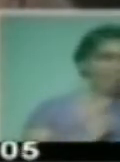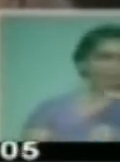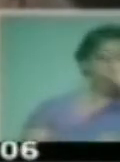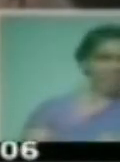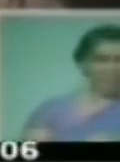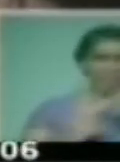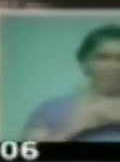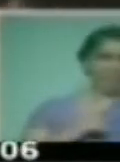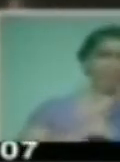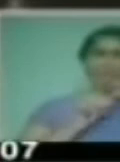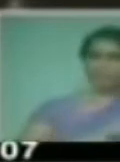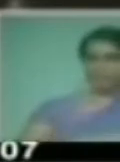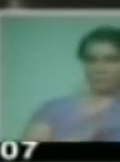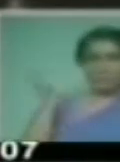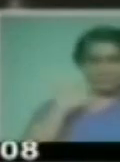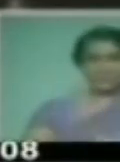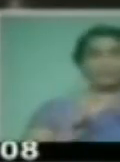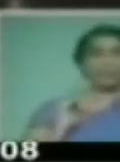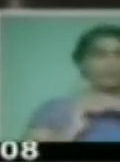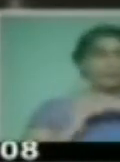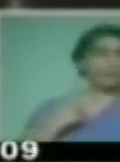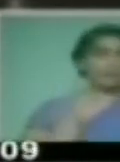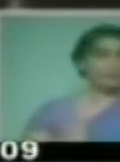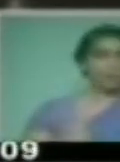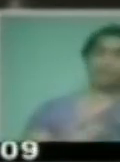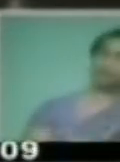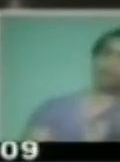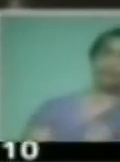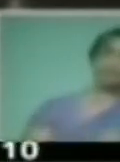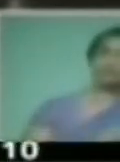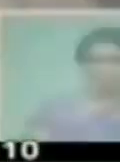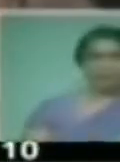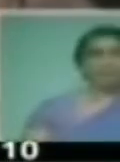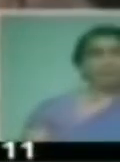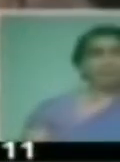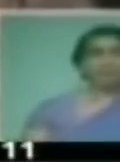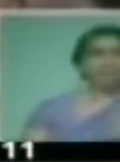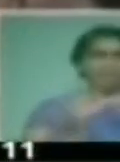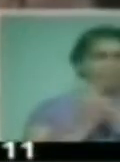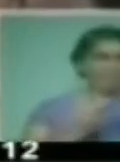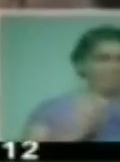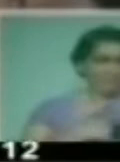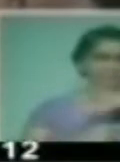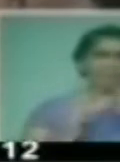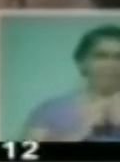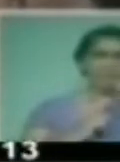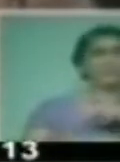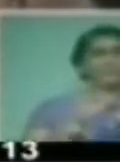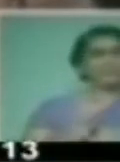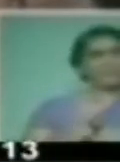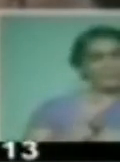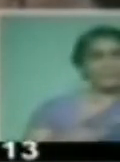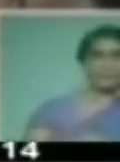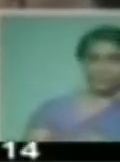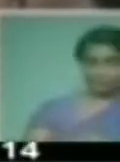பலமடைந்திருக்கும். இலங்கையில் முதலீட்டை அதிகரிப்பதற்காக ஜப்பான் ஒத்துழைப்பு நிறுவனம் மற்றும் ஜப்பான் சர்வதேச ஒத்துழைப்பு வங்கி போன்றவை இலங்கைக்கு தேவையான ஒத்துழைப்புகளை